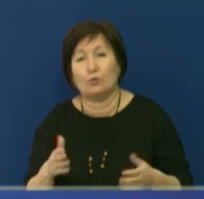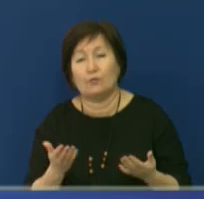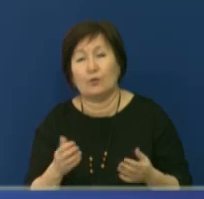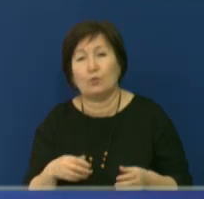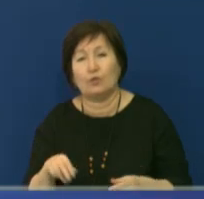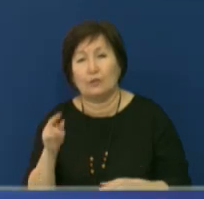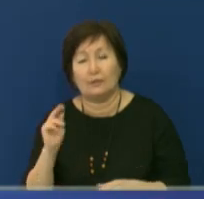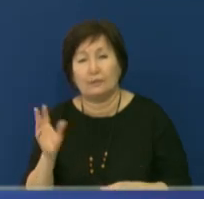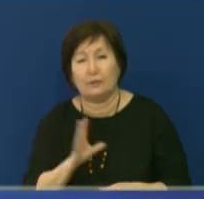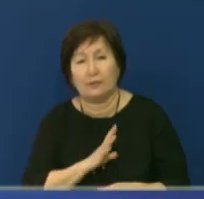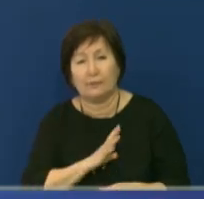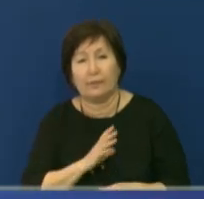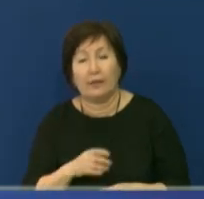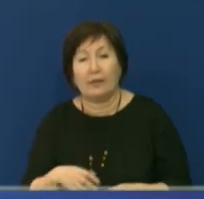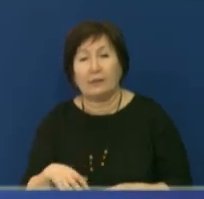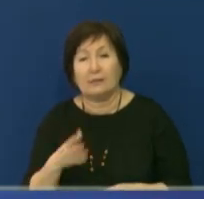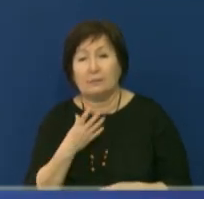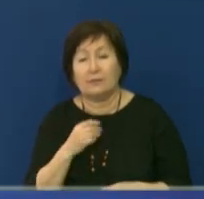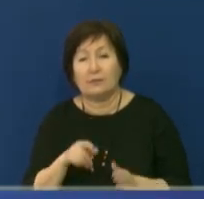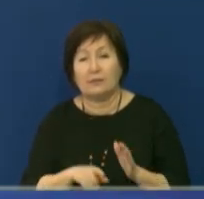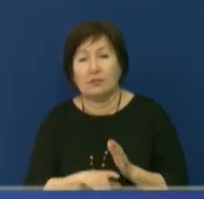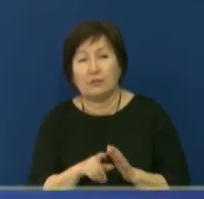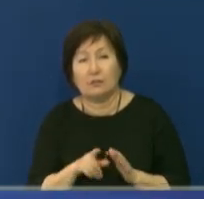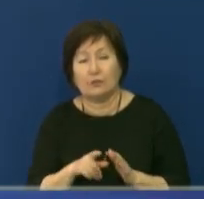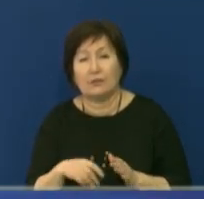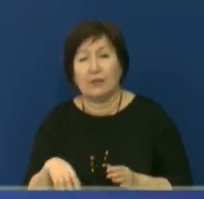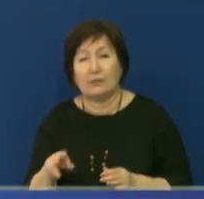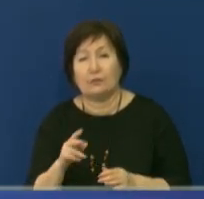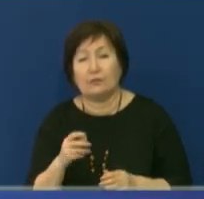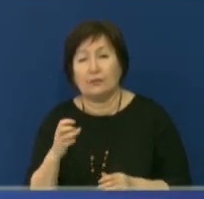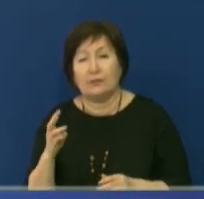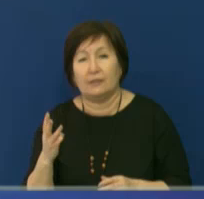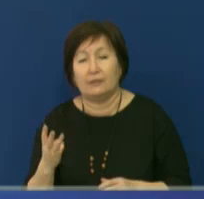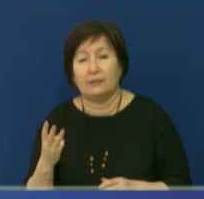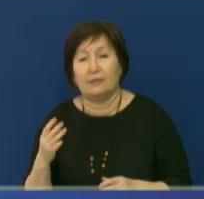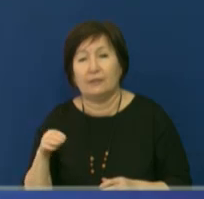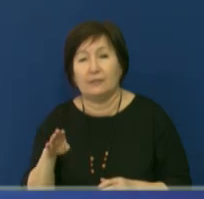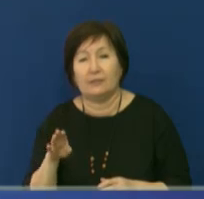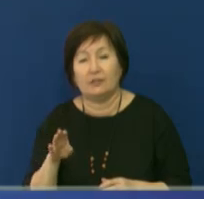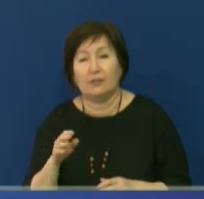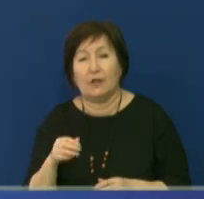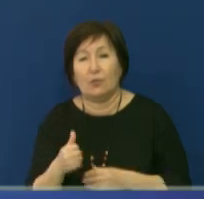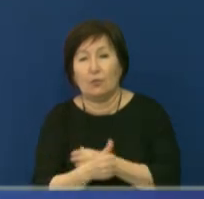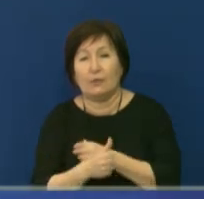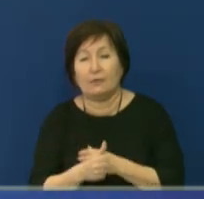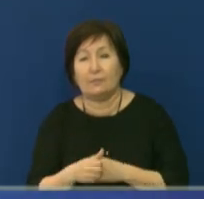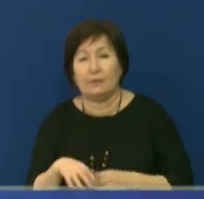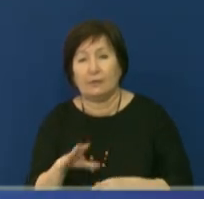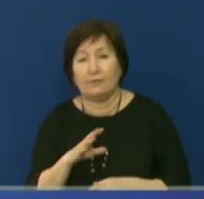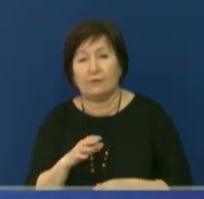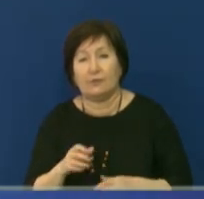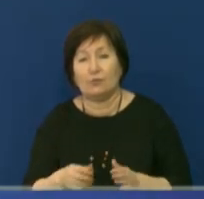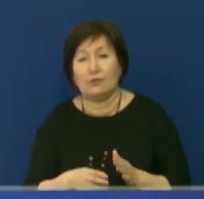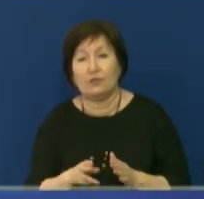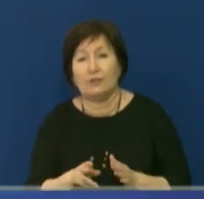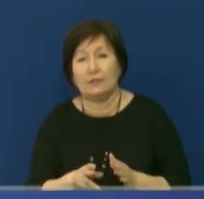Семейде күзгі ағаш отырғызу басталды. Бұл жолы жалпы қала аумағына 3500 көшет егу жоспарлануда. Олар Шығыс Қазақстан